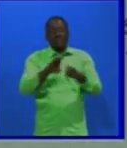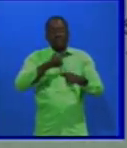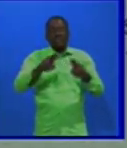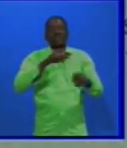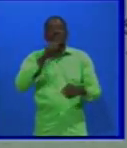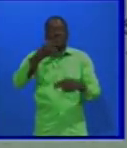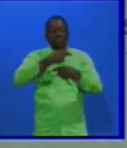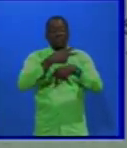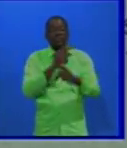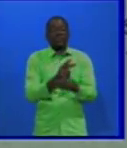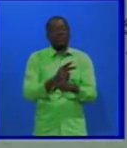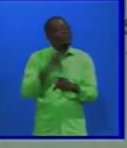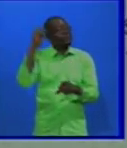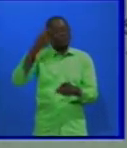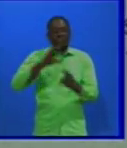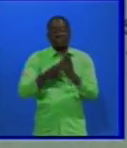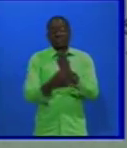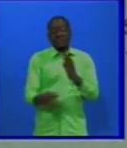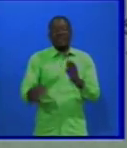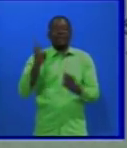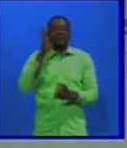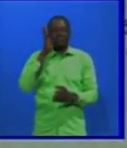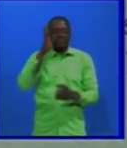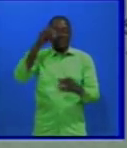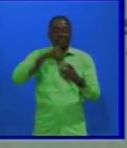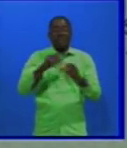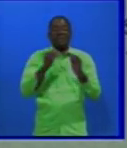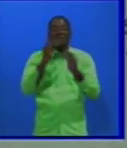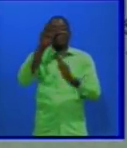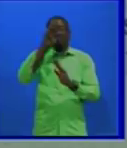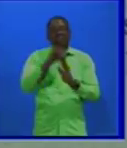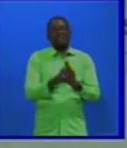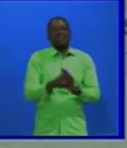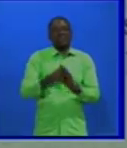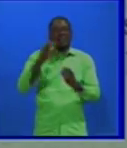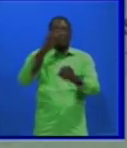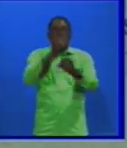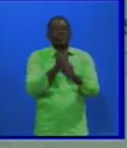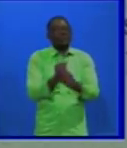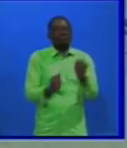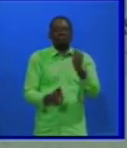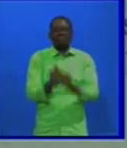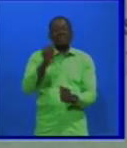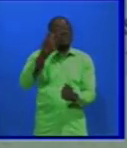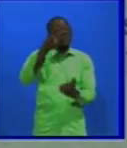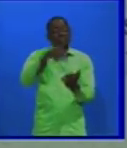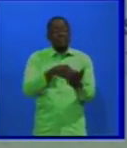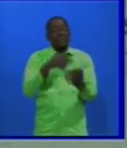production d'huile alimentaire et d'alcool, mais également a saisi plus de 1 000 tonnes de produits frauduleux.